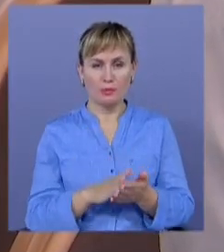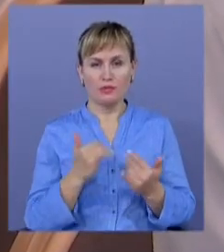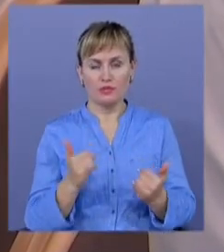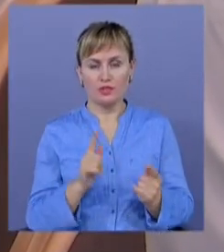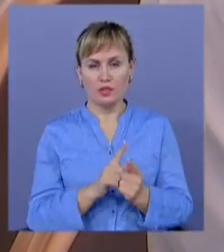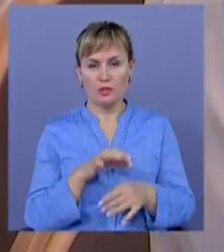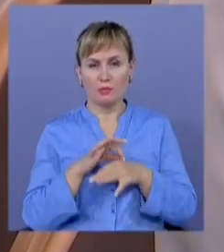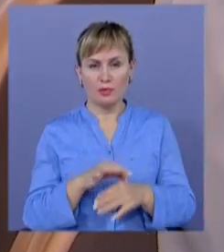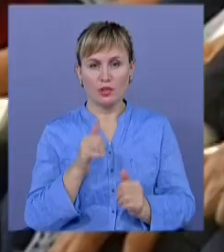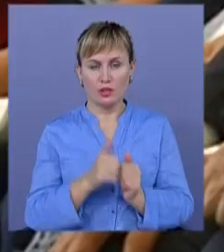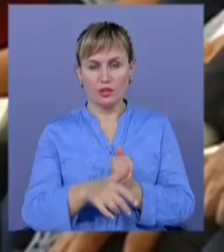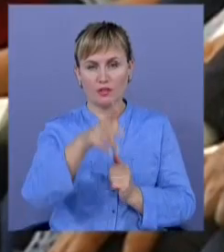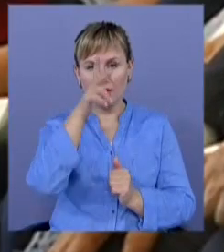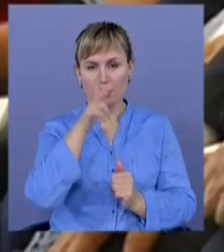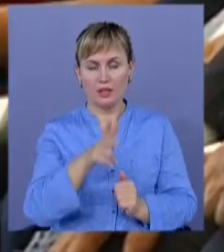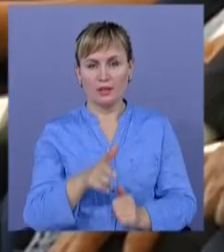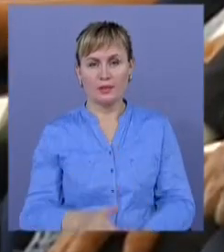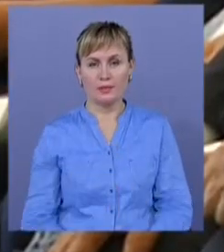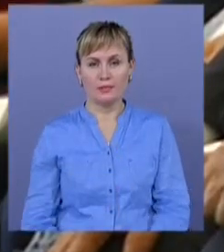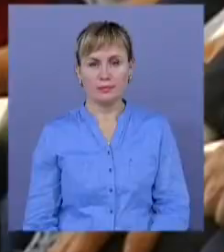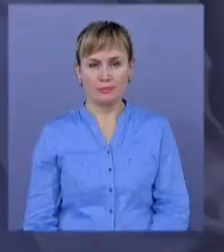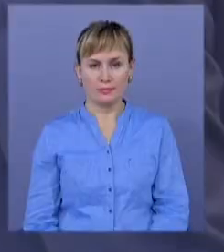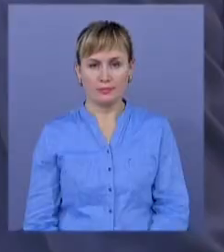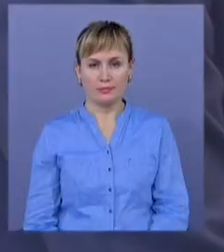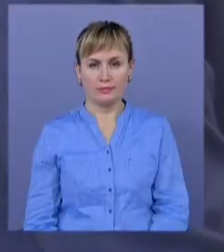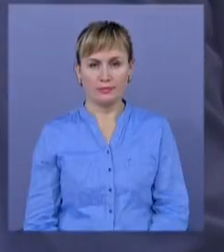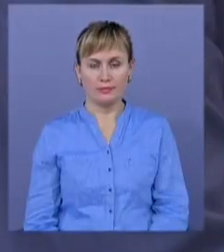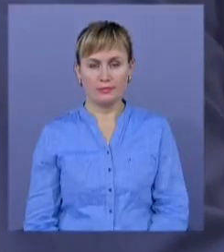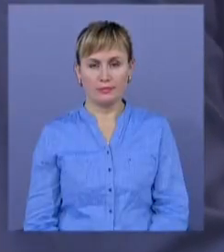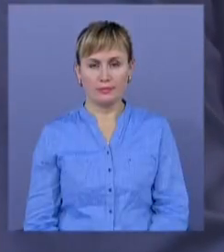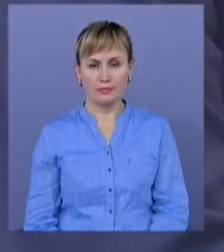встречи будут проходить ежеквартально. Салтанат Шурай, Рашид Шукуралиев, телеканал «Алматы».